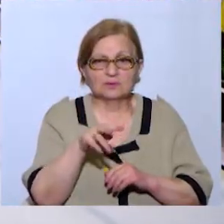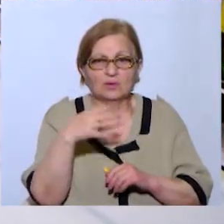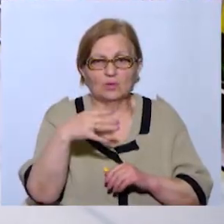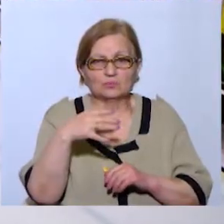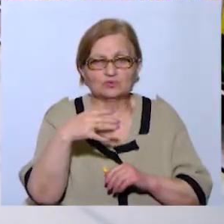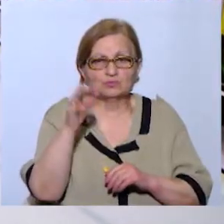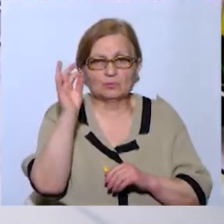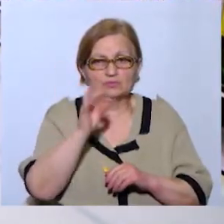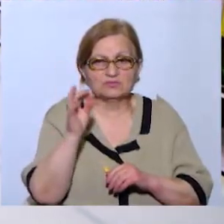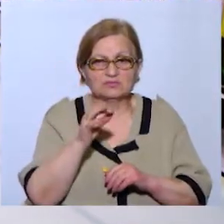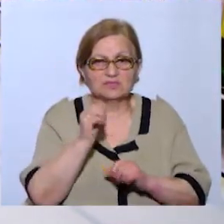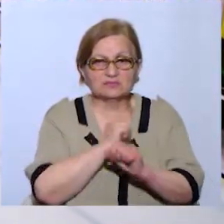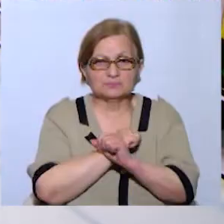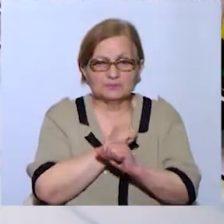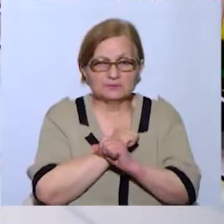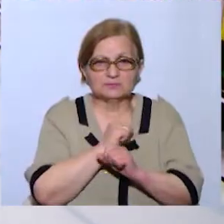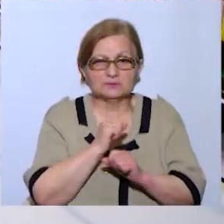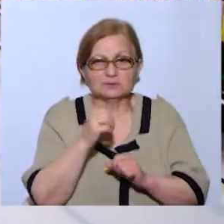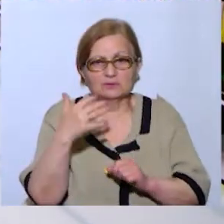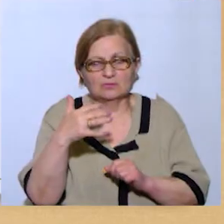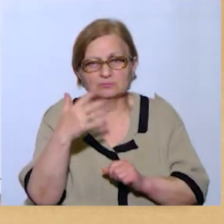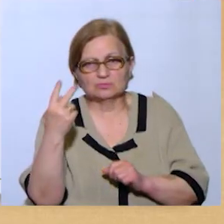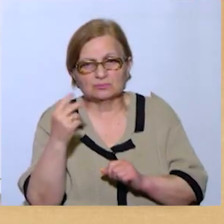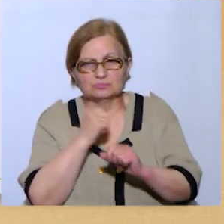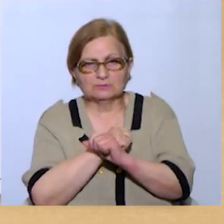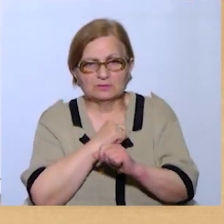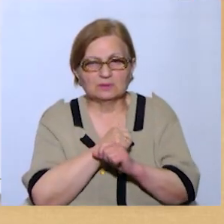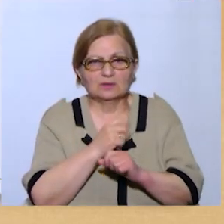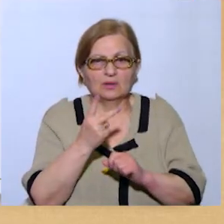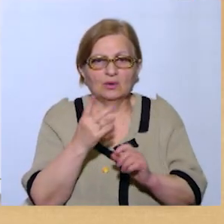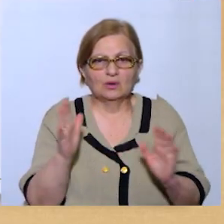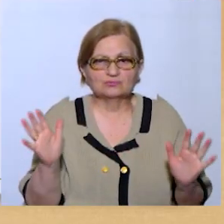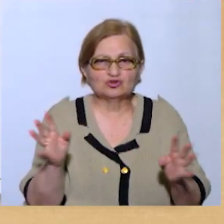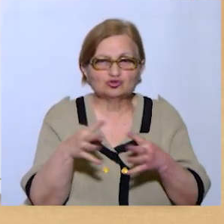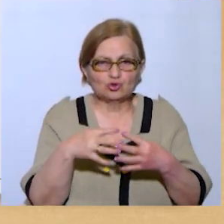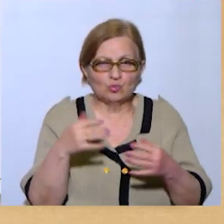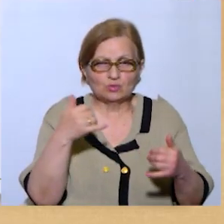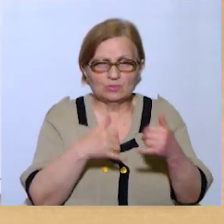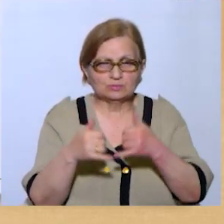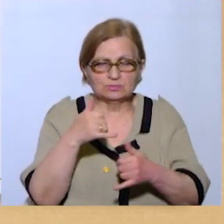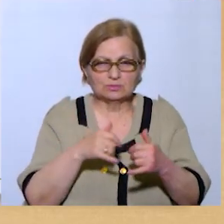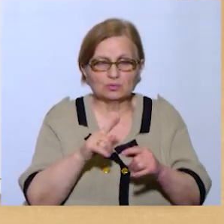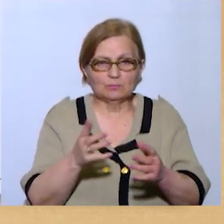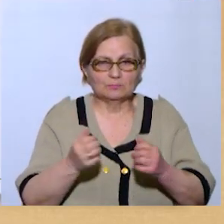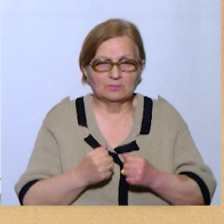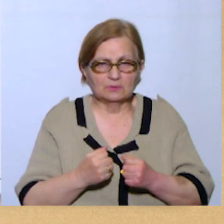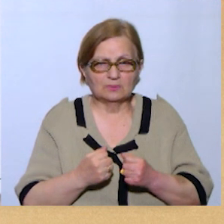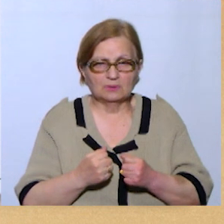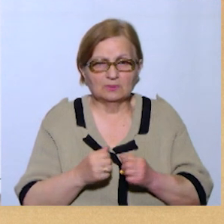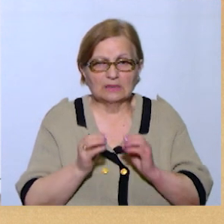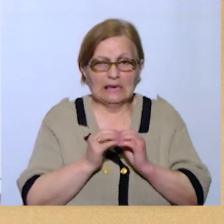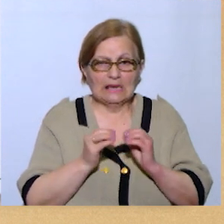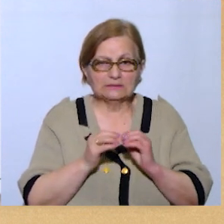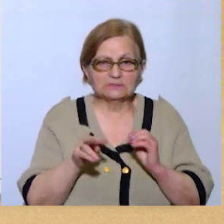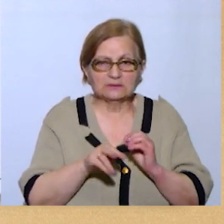40%-იანი სპირტის ხსნარი და რამდენი ლიტრი 52%-იანი სპირტის ხსნარი უნდა შეურიოთ ერთმანეთს, რომ მივიღოთ 10